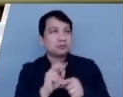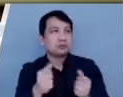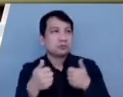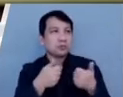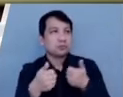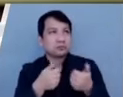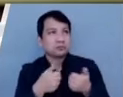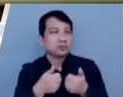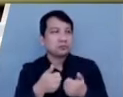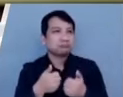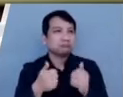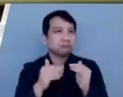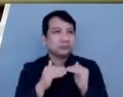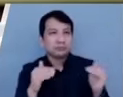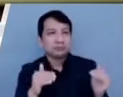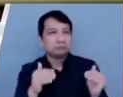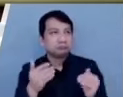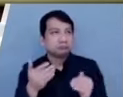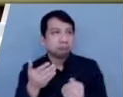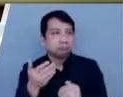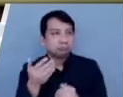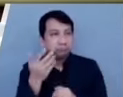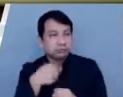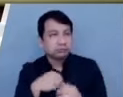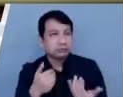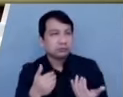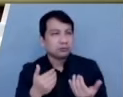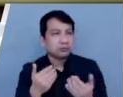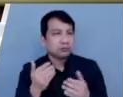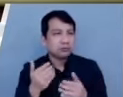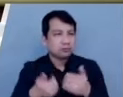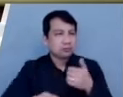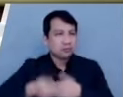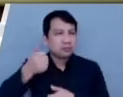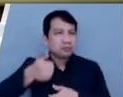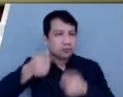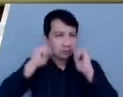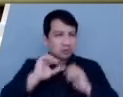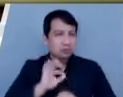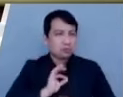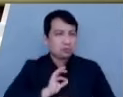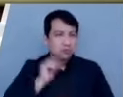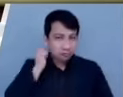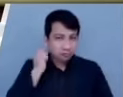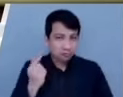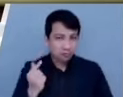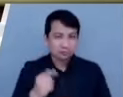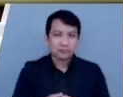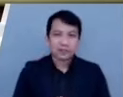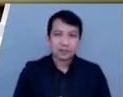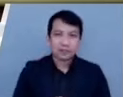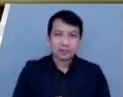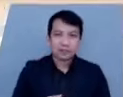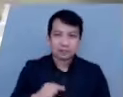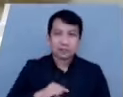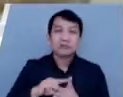gantong level, and syempre makakuha po ng gold medal. Yeah, doon po talaga nag-start akong mangarap.